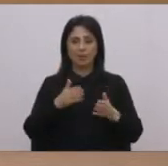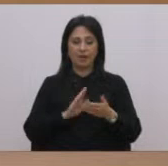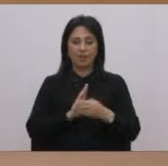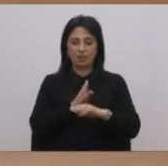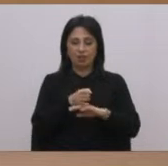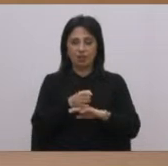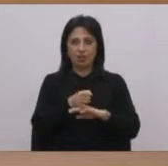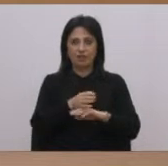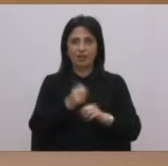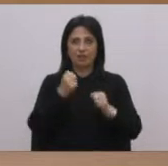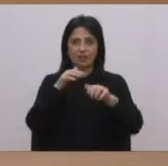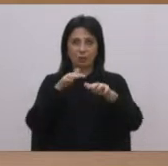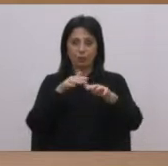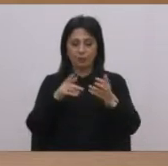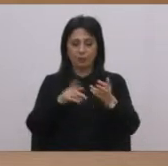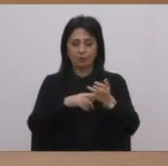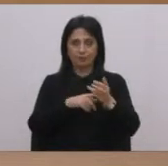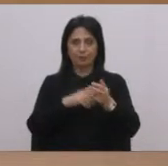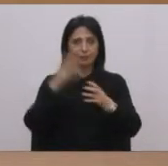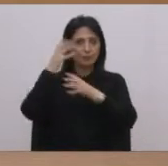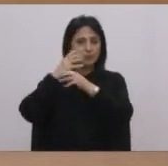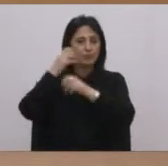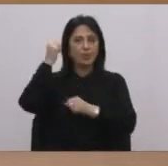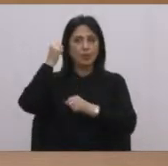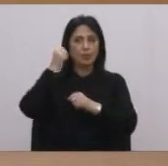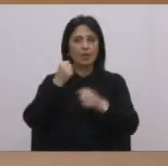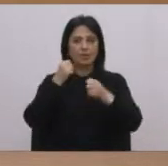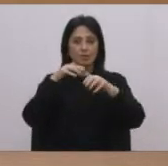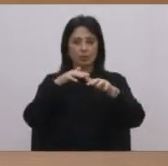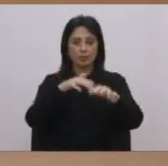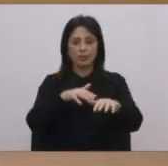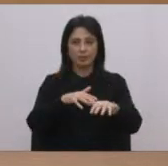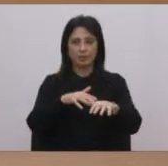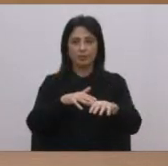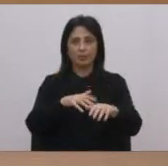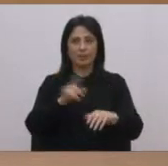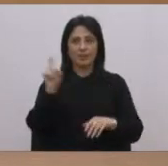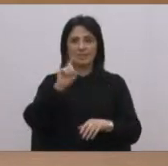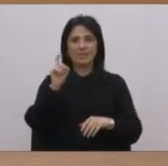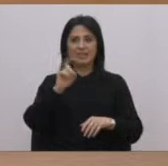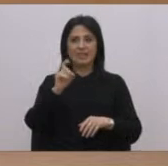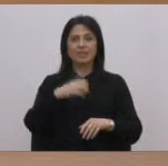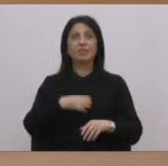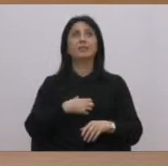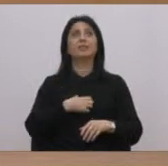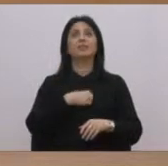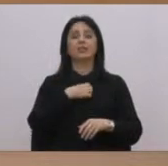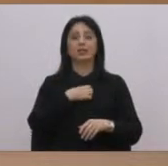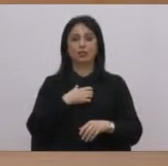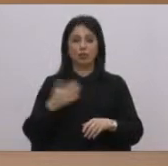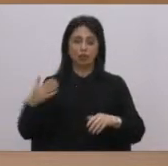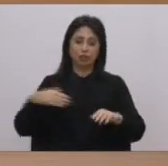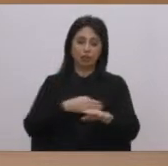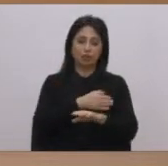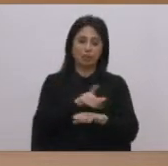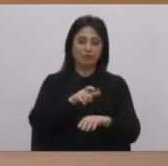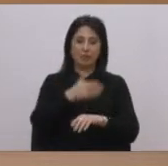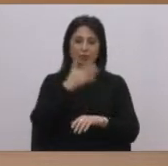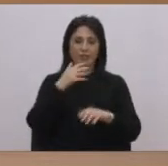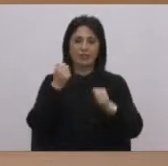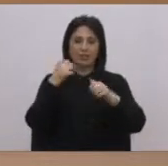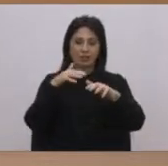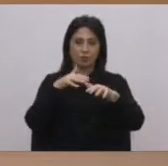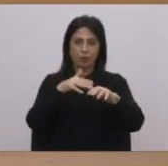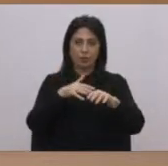შესასვლელში საცობია. გურიაში საცობია. ზესტაფონში კატასტროფა ხდება, შემოვლითი გზა არ არის,